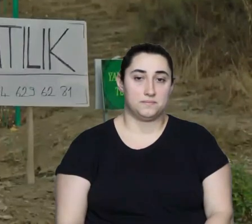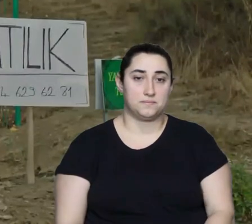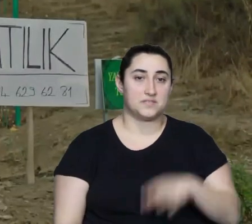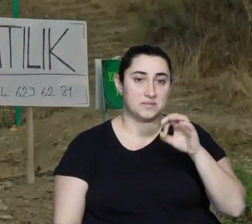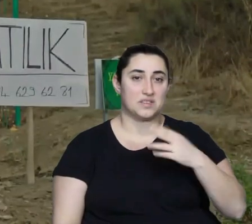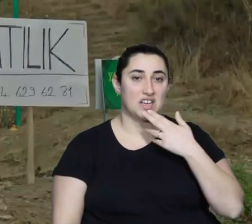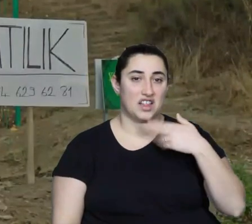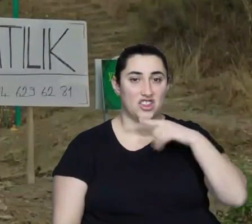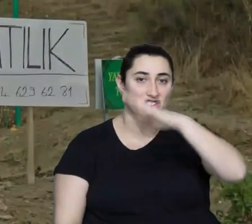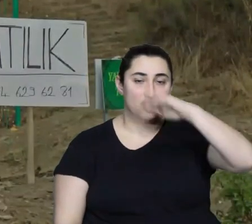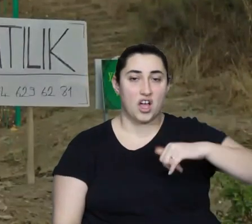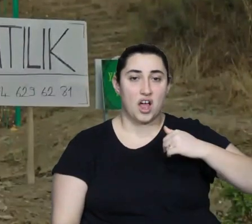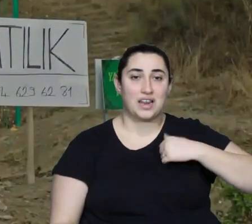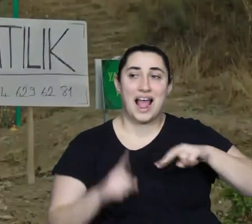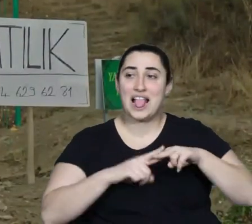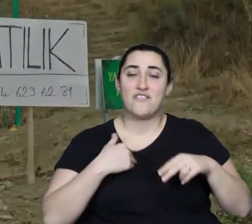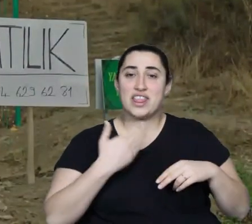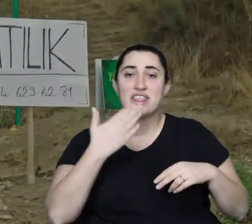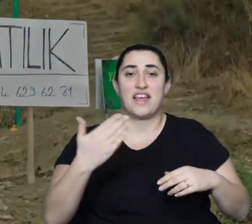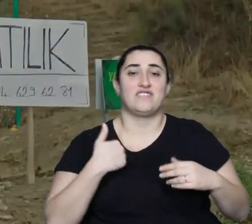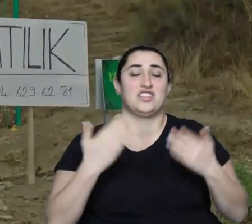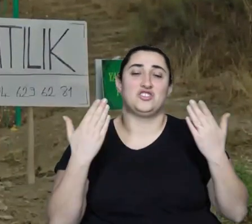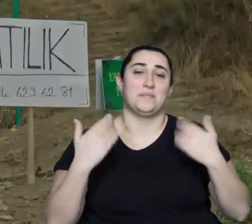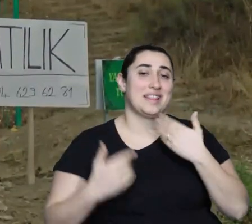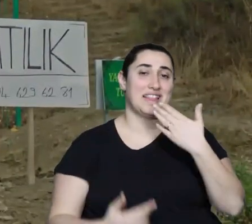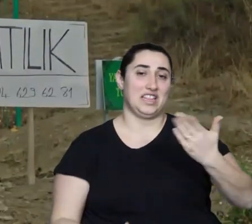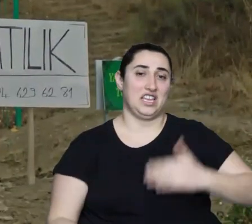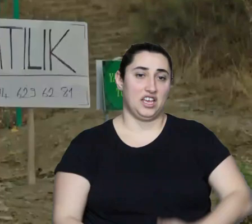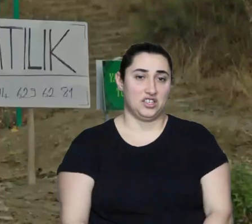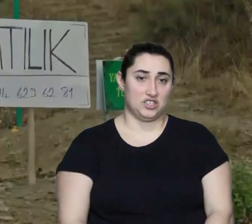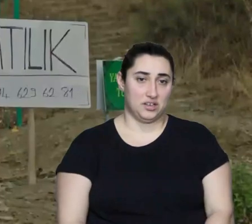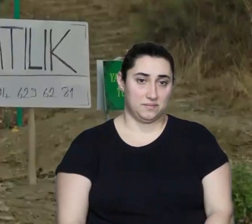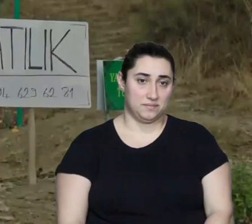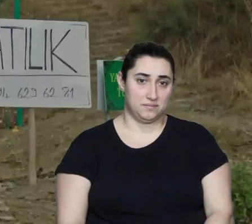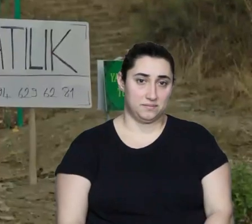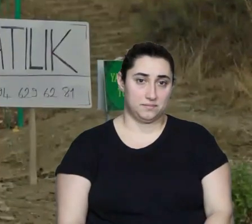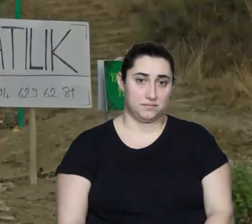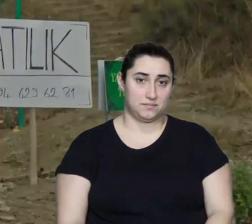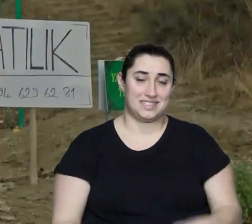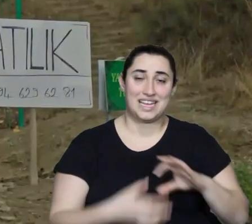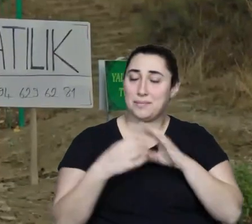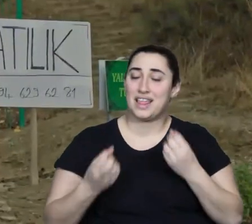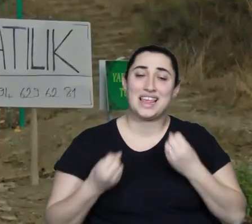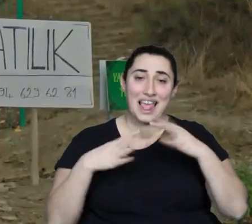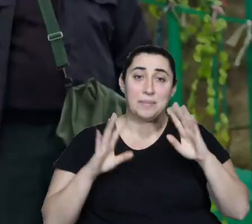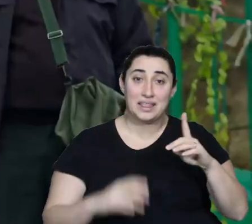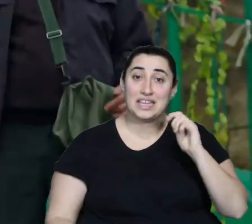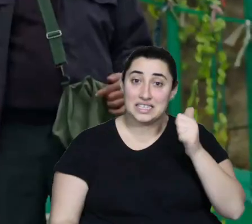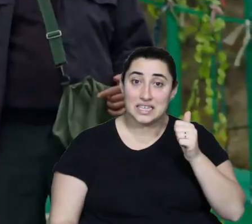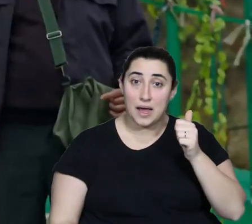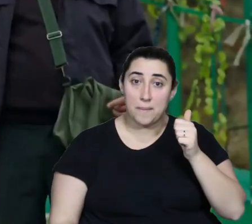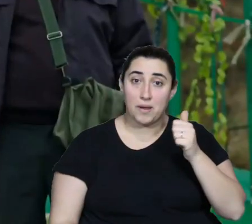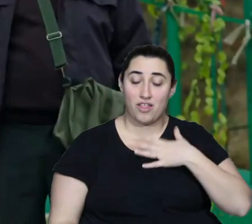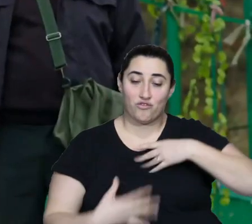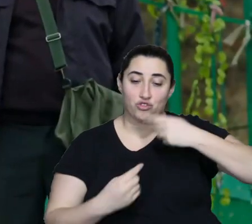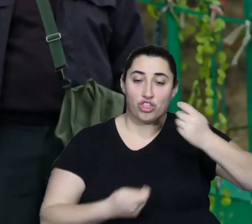Şimdi kadını da buraya çağırdık. Ben bu Alev Hanım'a ne diyeceğim? Allah aşkına ne diyeceğim ya? Kelimeler kifayetsiz kaldığında